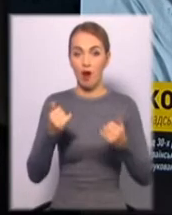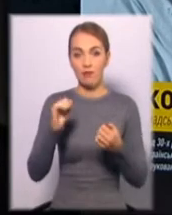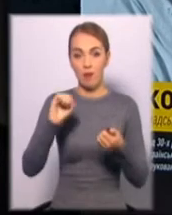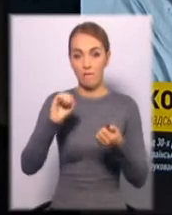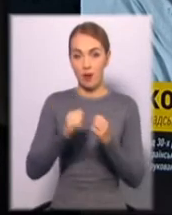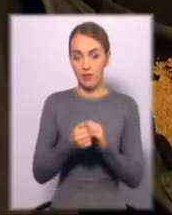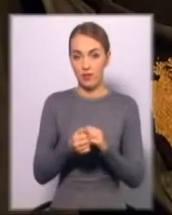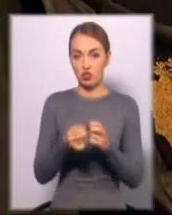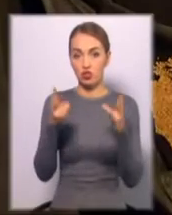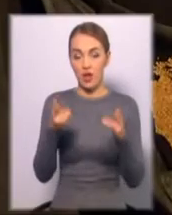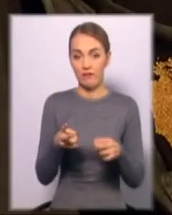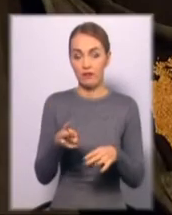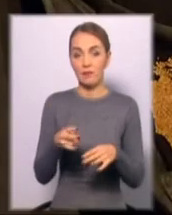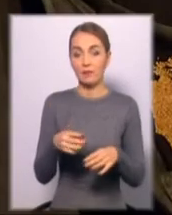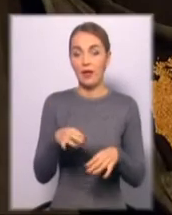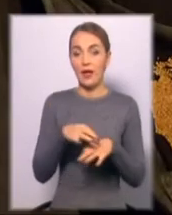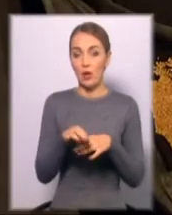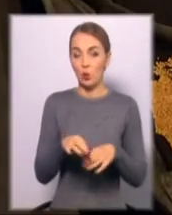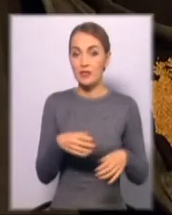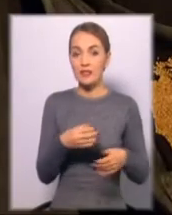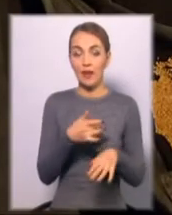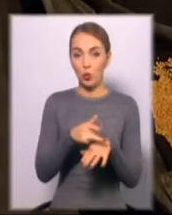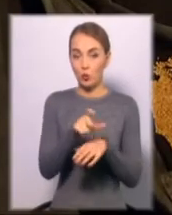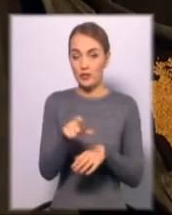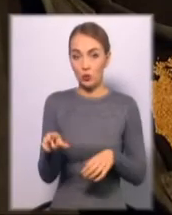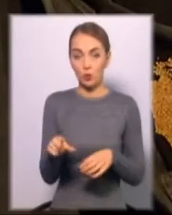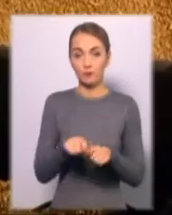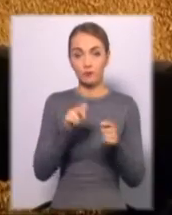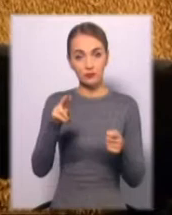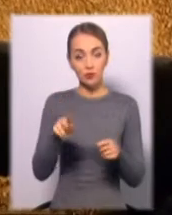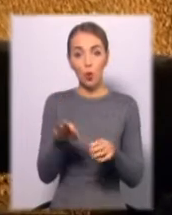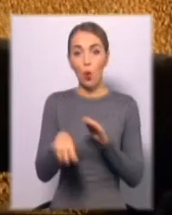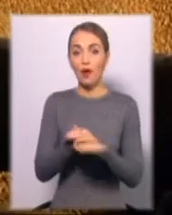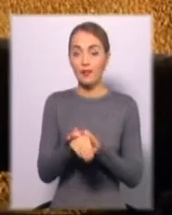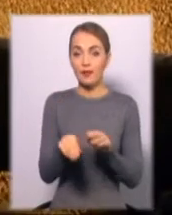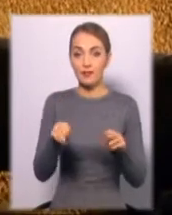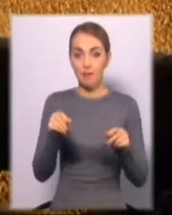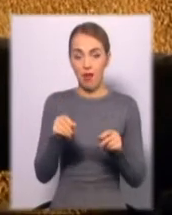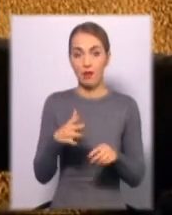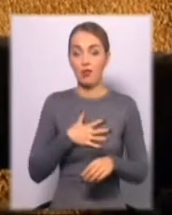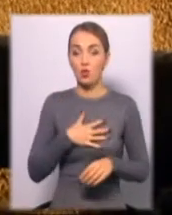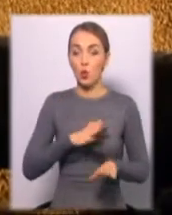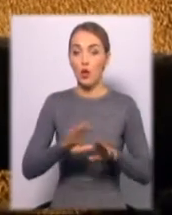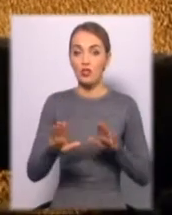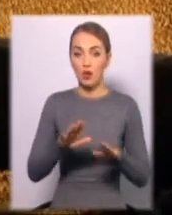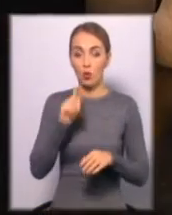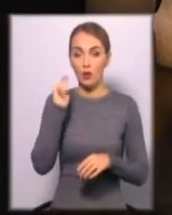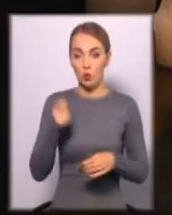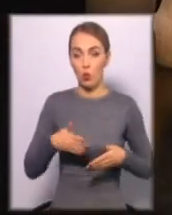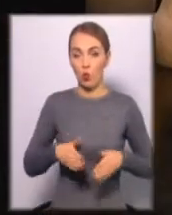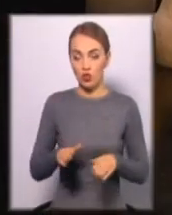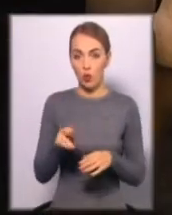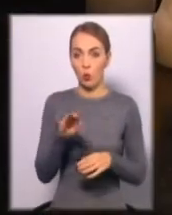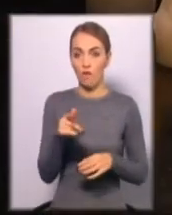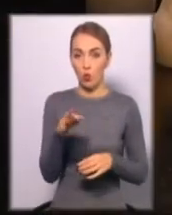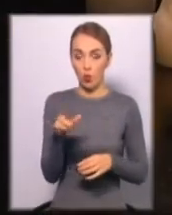жертв геноцидом. У п'ятницю відбудеться прем'єра фільму «Окрадена земля» канадського режисера українського походження Юрія